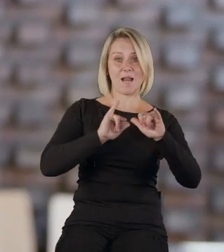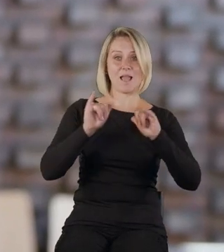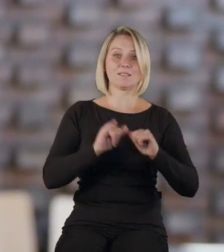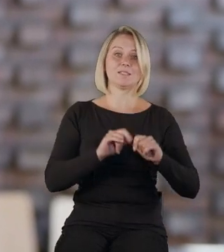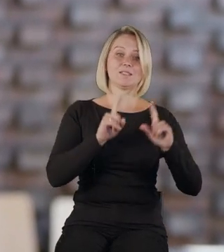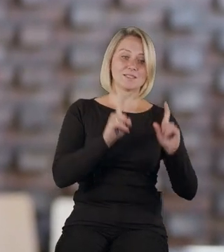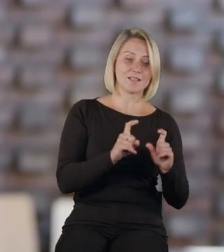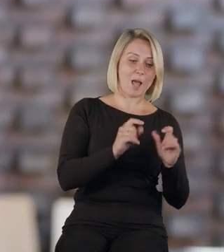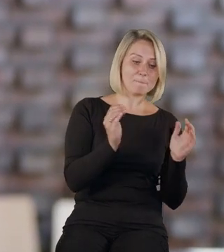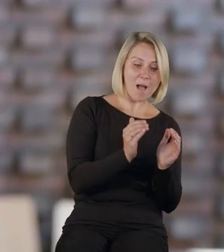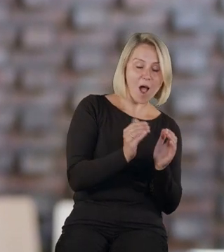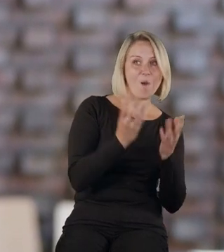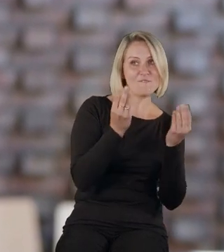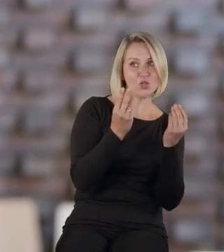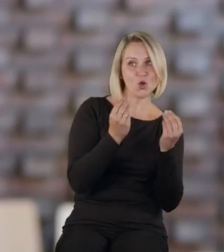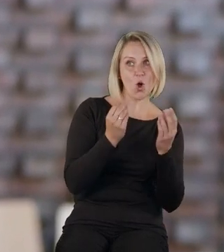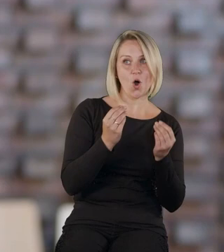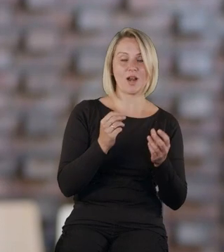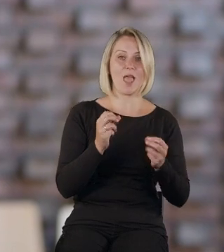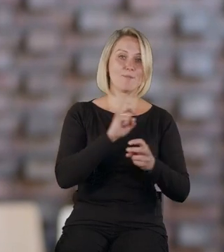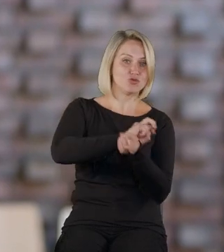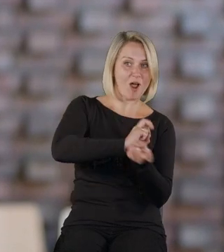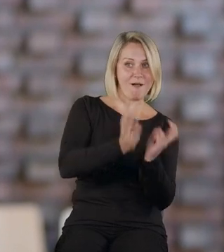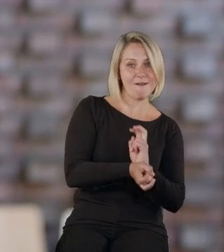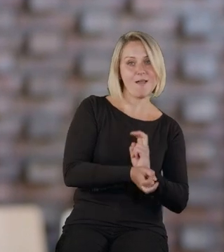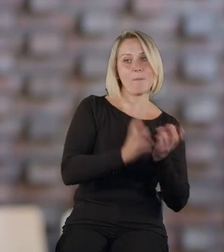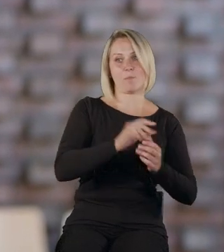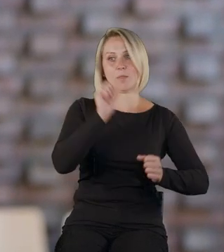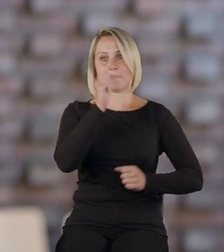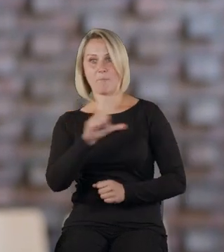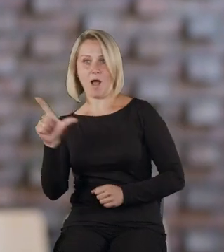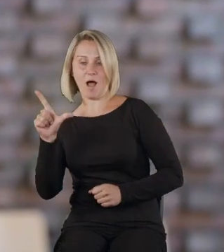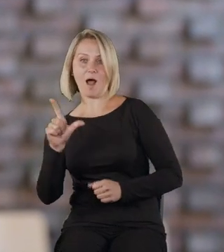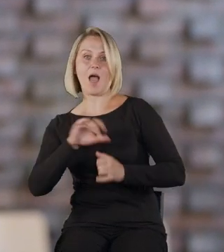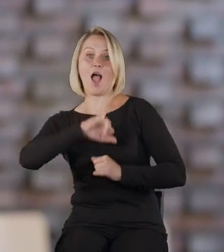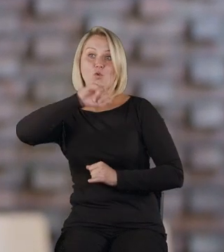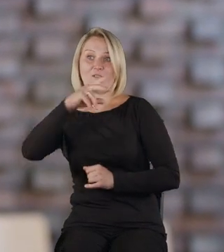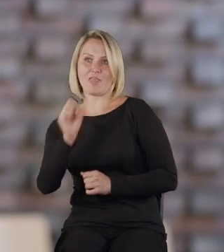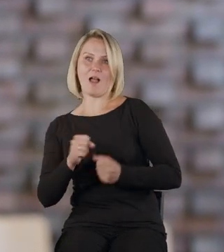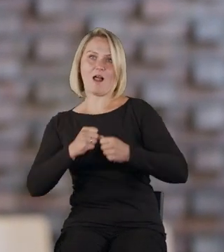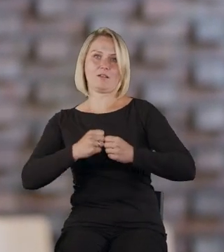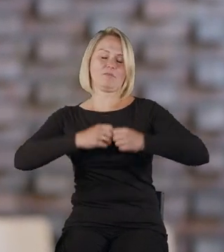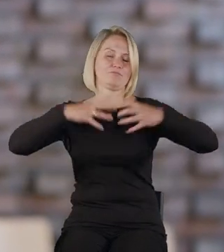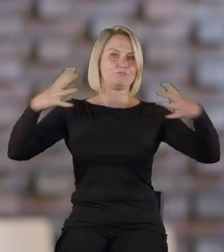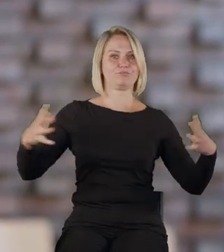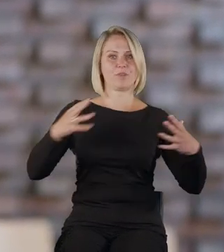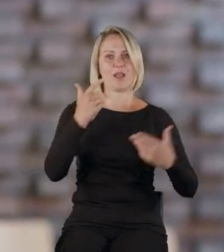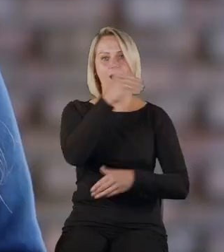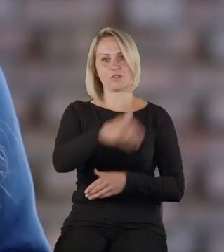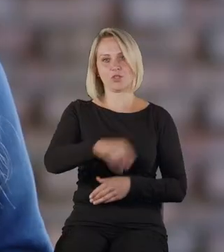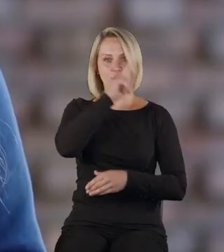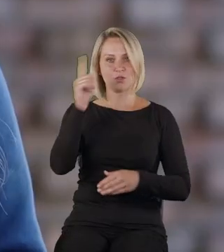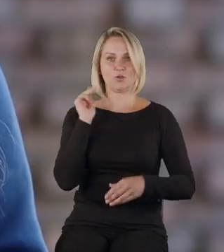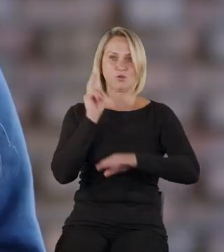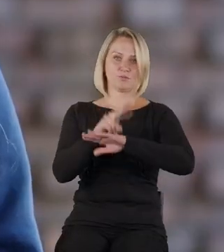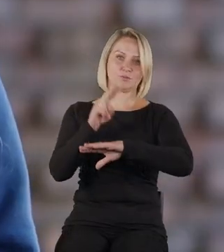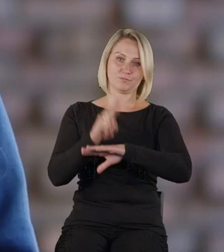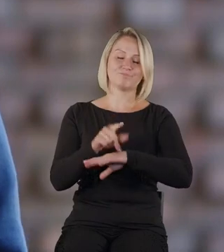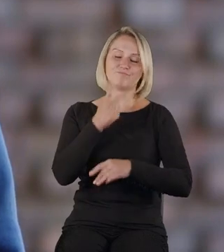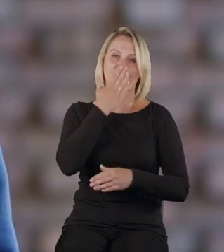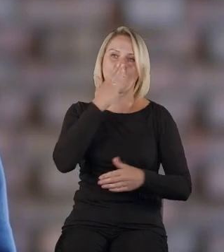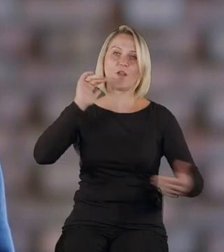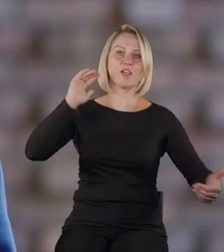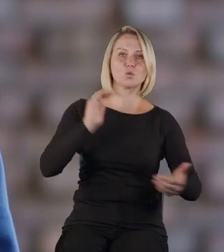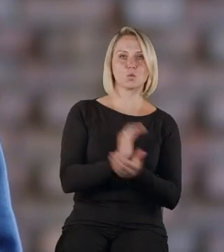małych kameralnych wieczorów szachowych, przez bale wydziałowe, a na juwenaliach dla kilkunastu tysięcy osób kończąc. Tak w skrócie wygląda